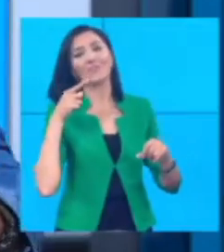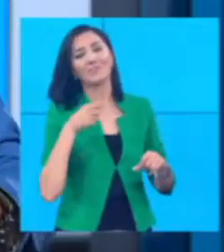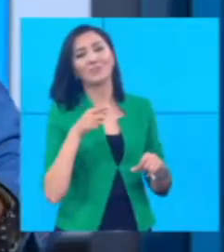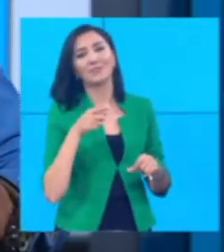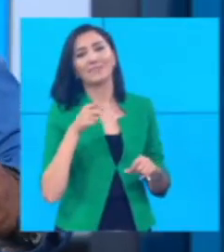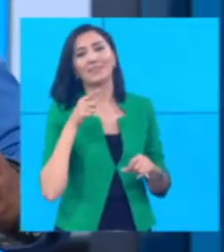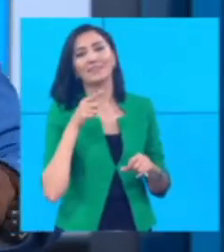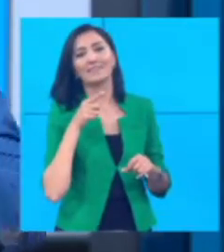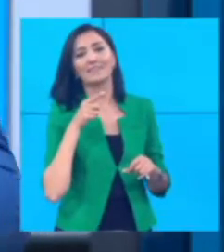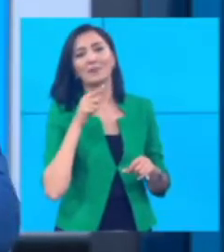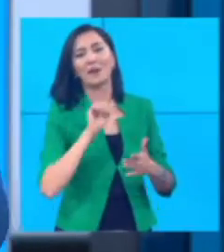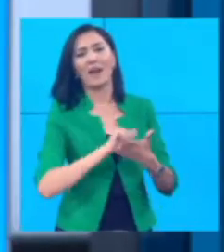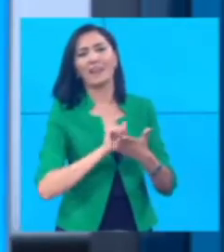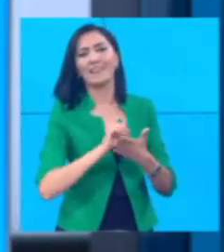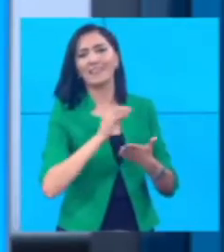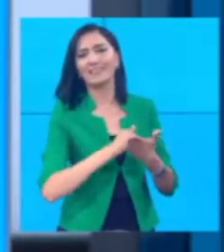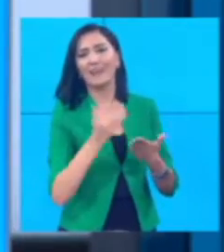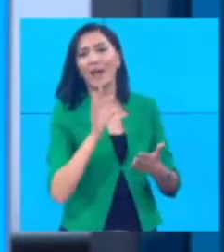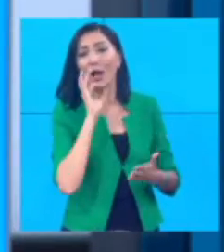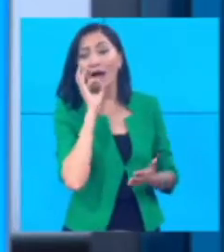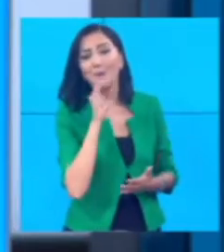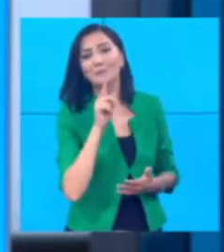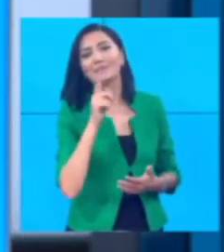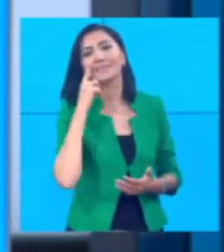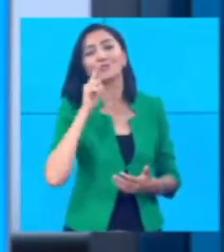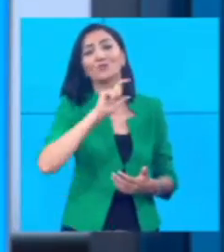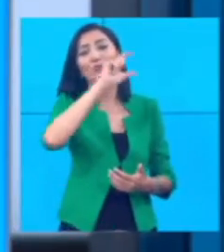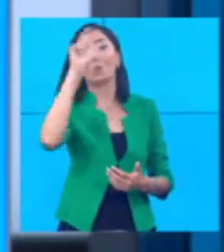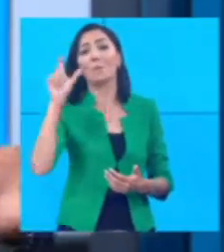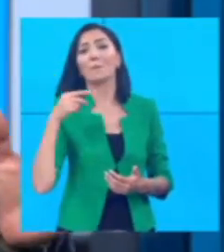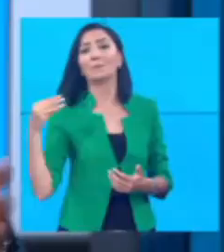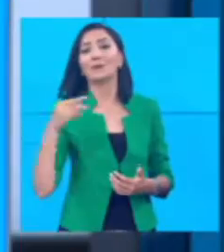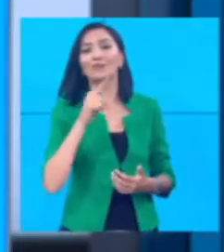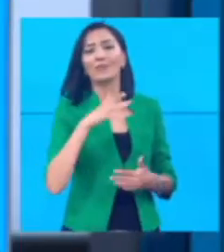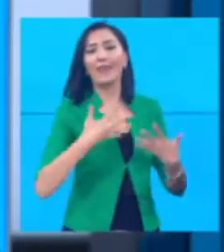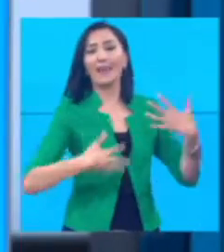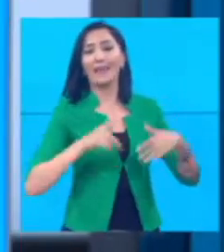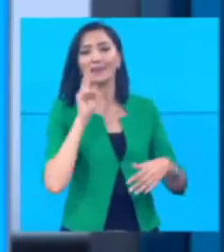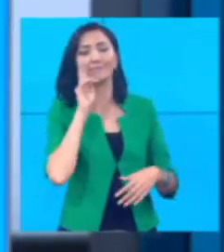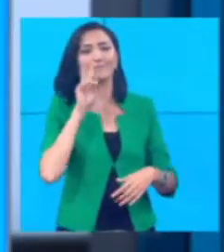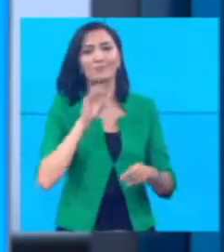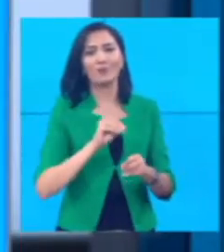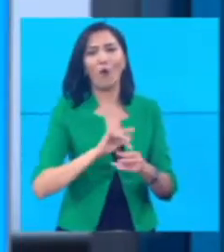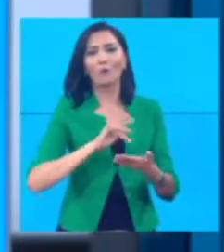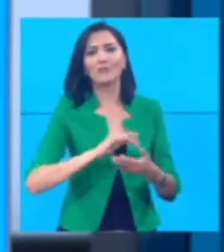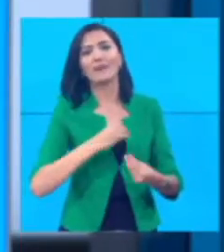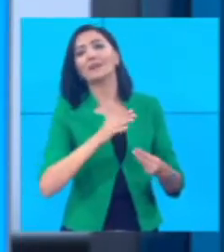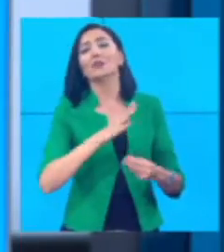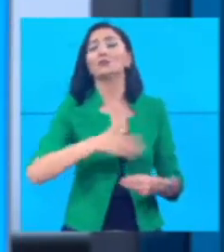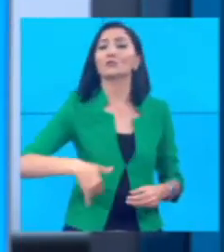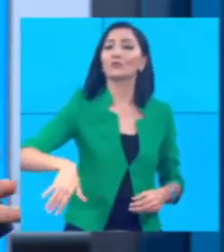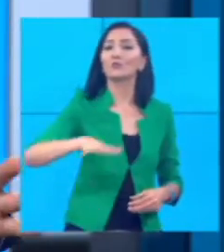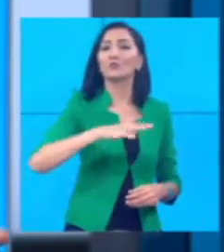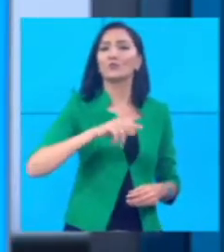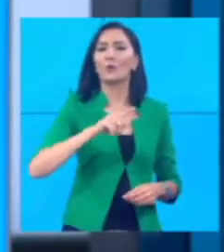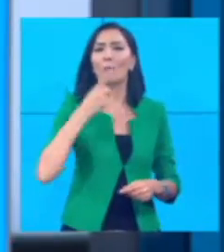fotoğraf, bir işte gazete haberi. Sayın Cumhurbaşkanımızın engelliye bakış açısını ortaya koydu. Bunun arkasından da